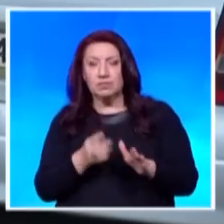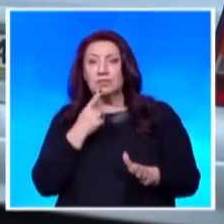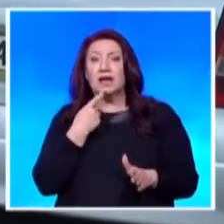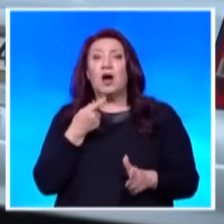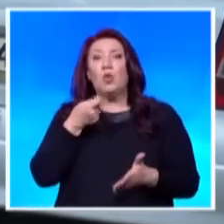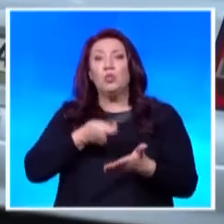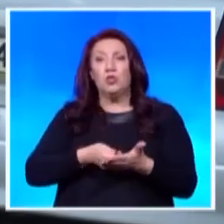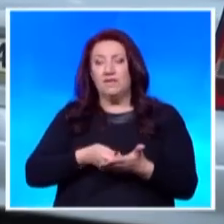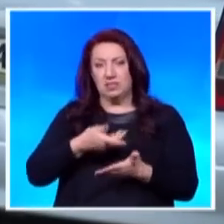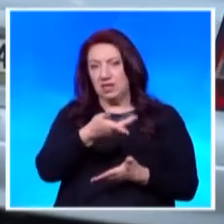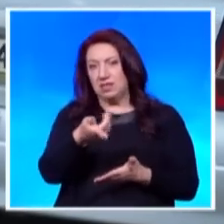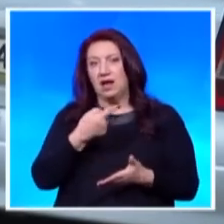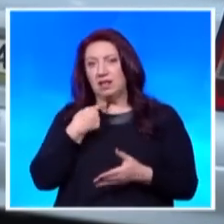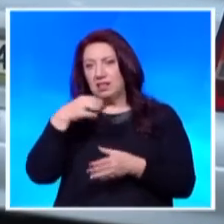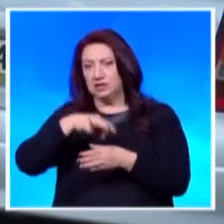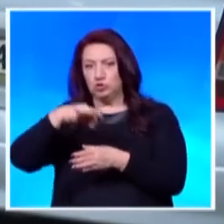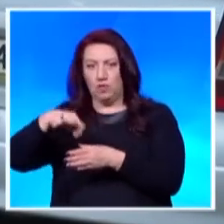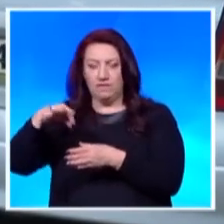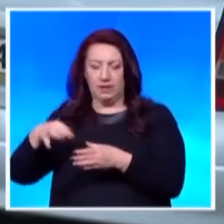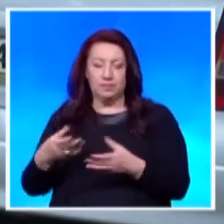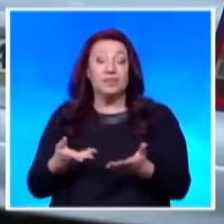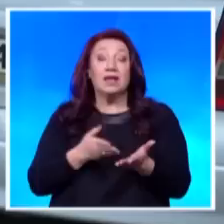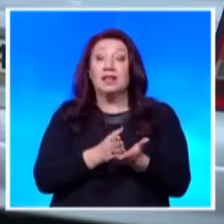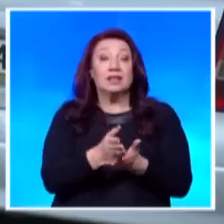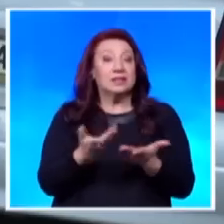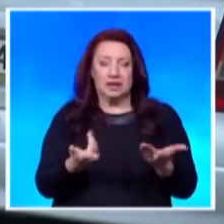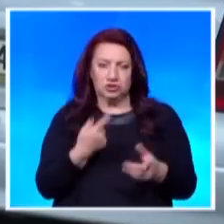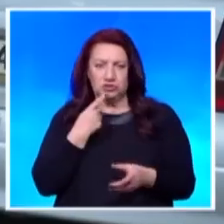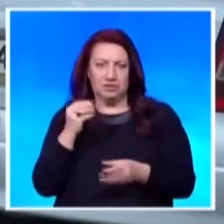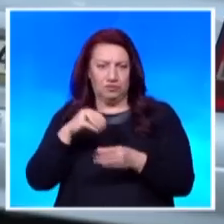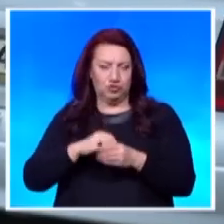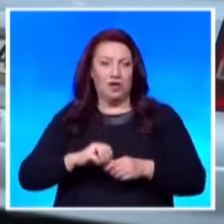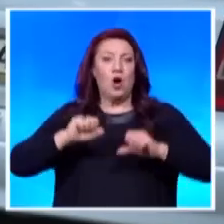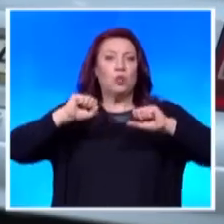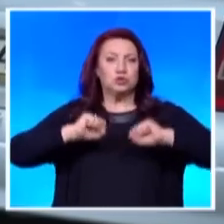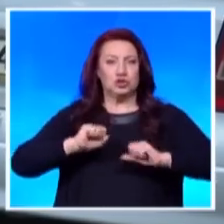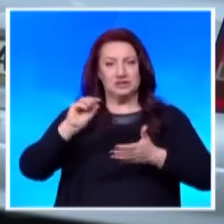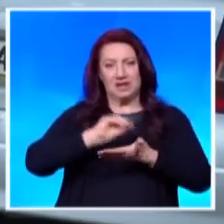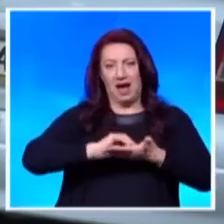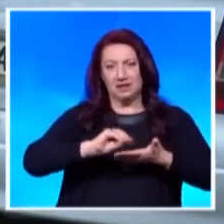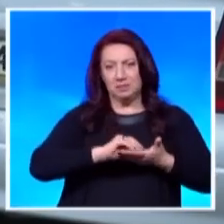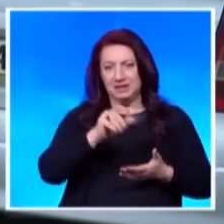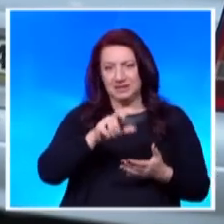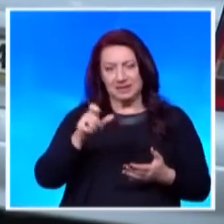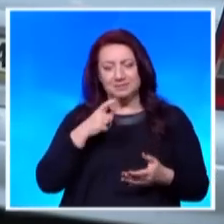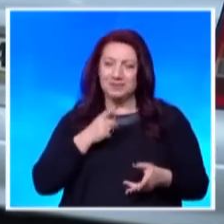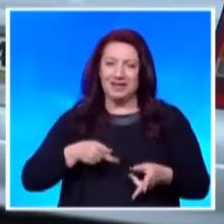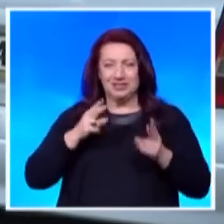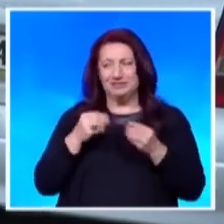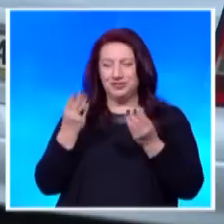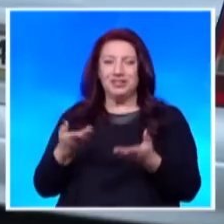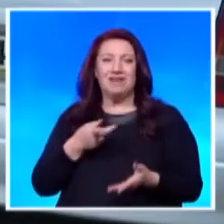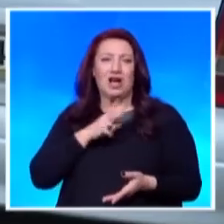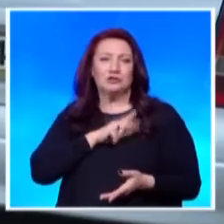пък от държавното обвинение. Схемите се включват и общински администрации, които решават да предоставят различни